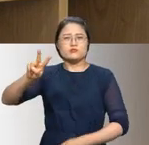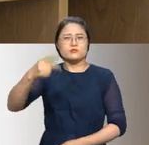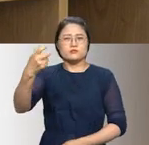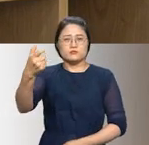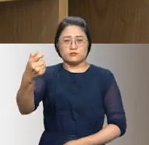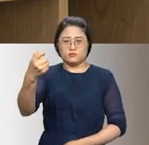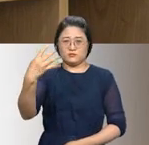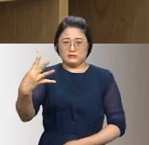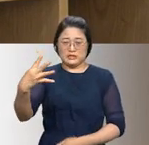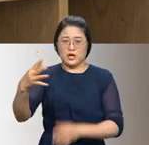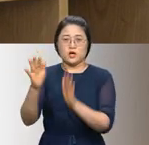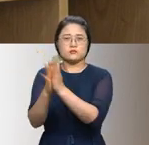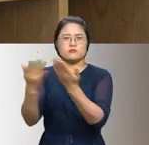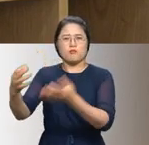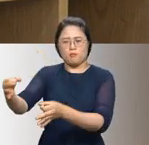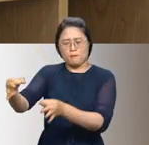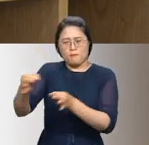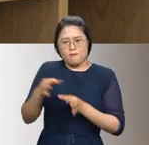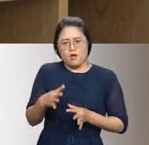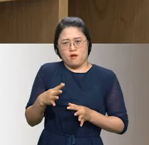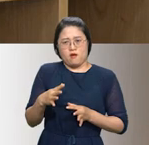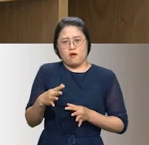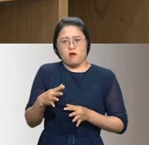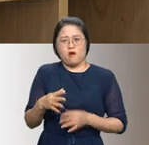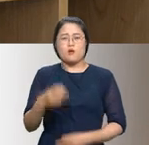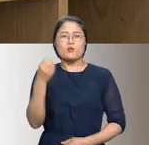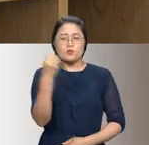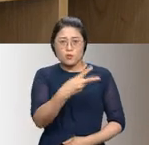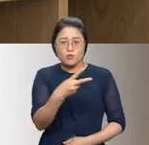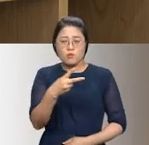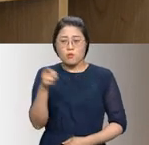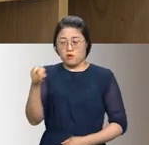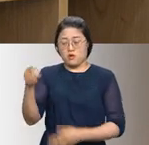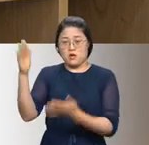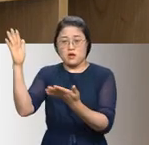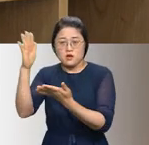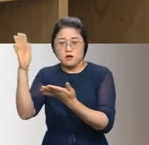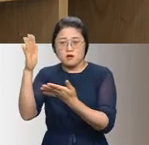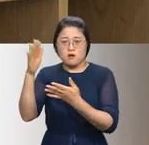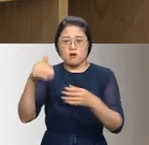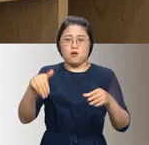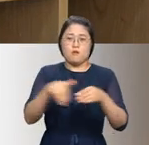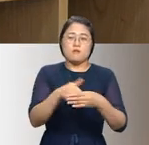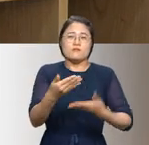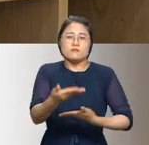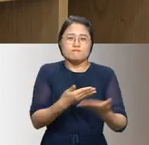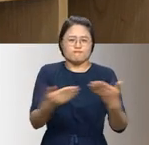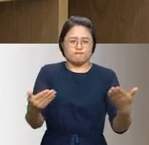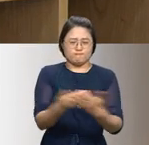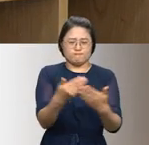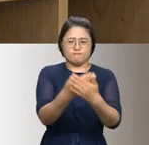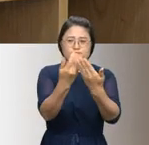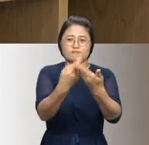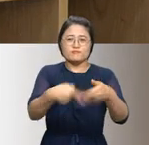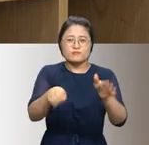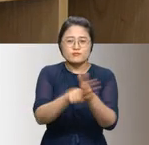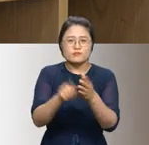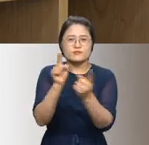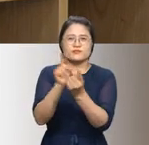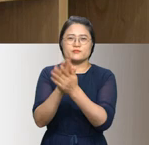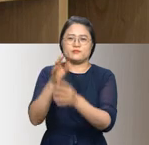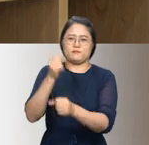대한 그 도서를 기증을 했습니다. 그 샌닝시의 학생들이 그 문화 교류 활성화를